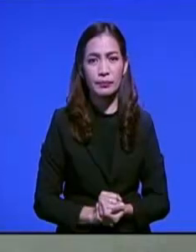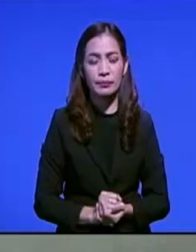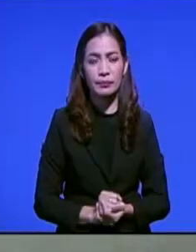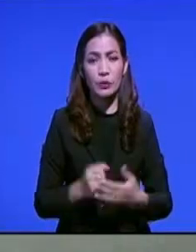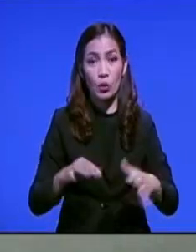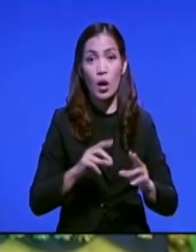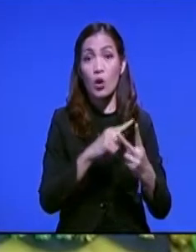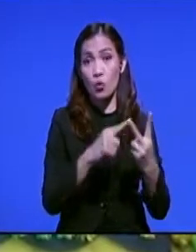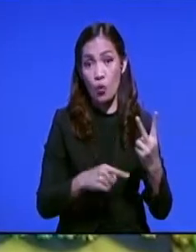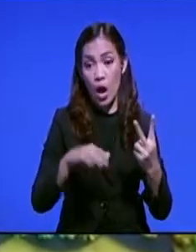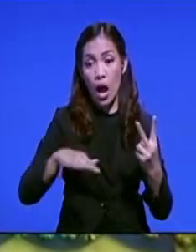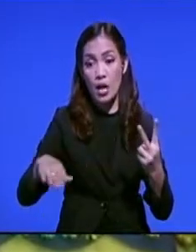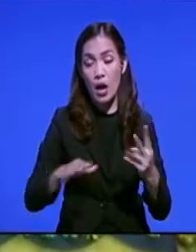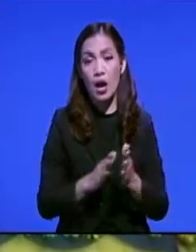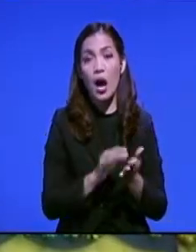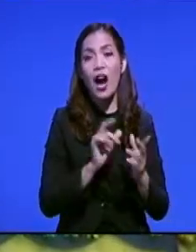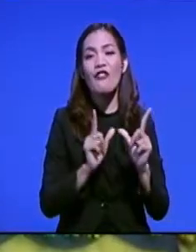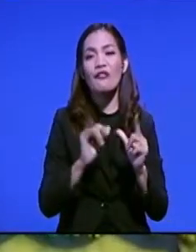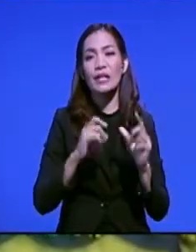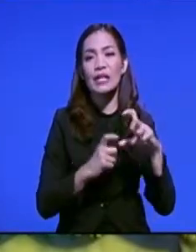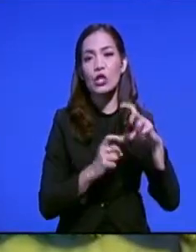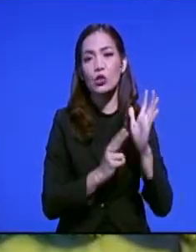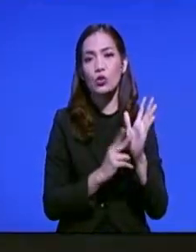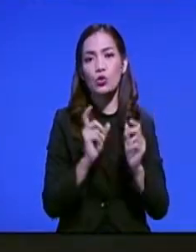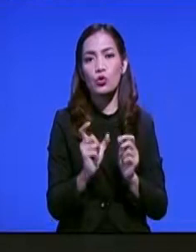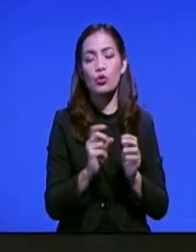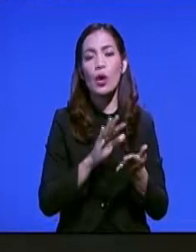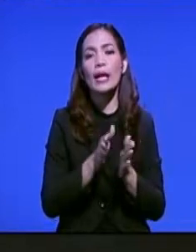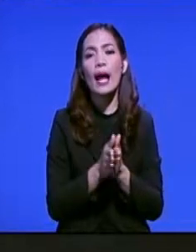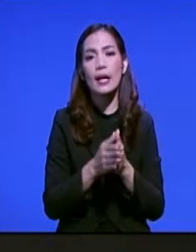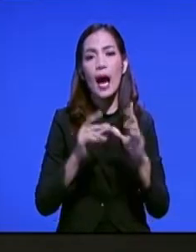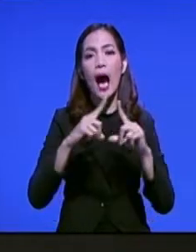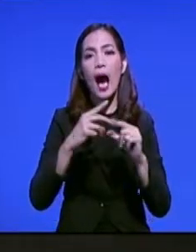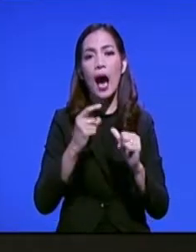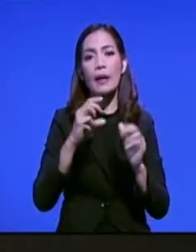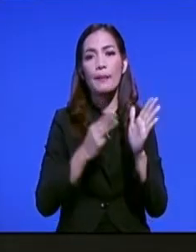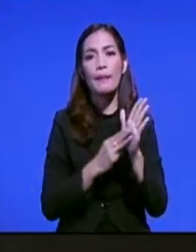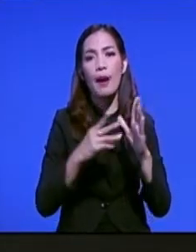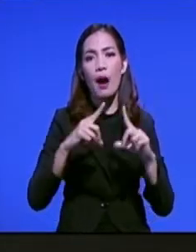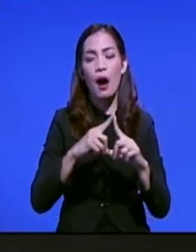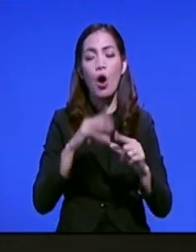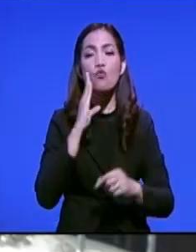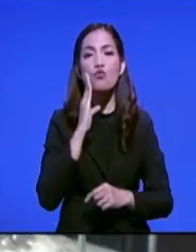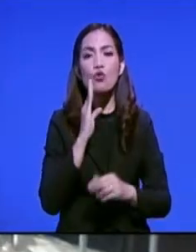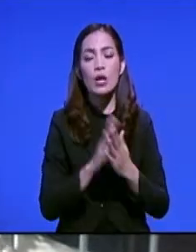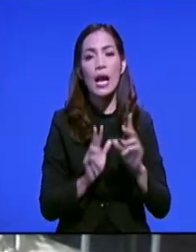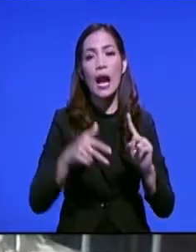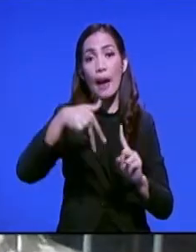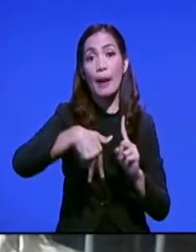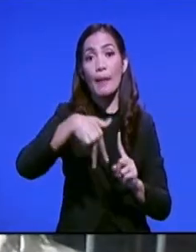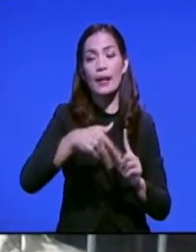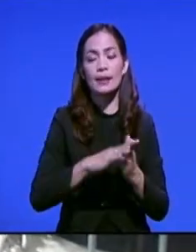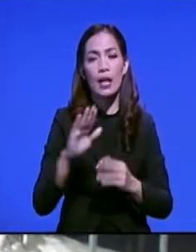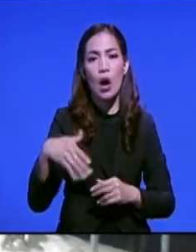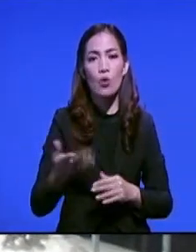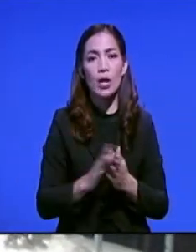Kedua korban diketahui bernama Wisnu dan Ammar Nawar yang masih berusia 18 tahun. Sementara empat orang lainnya yang terluka